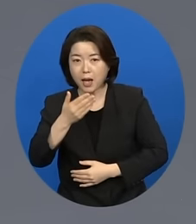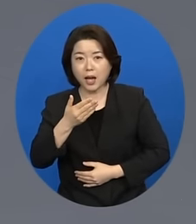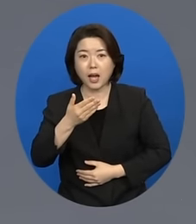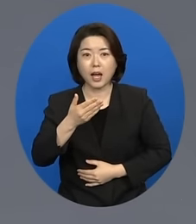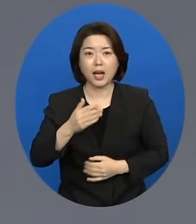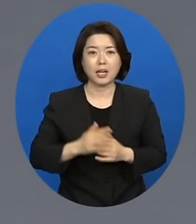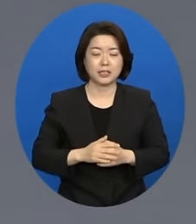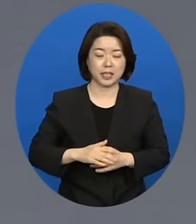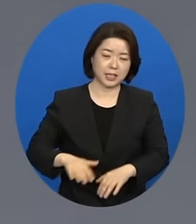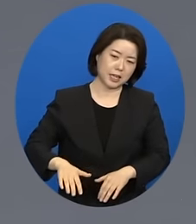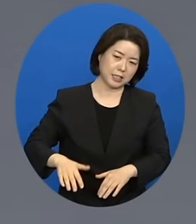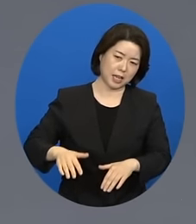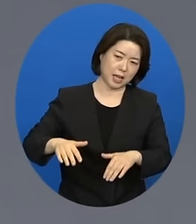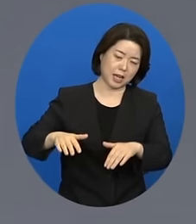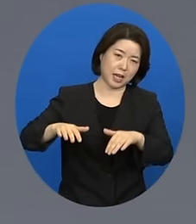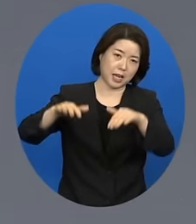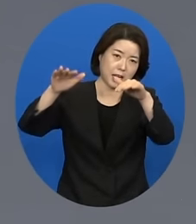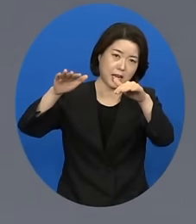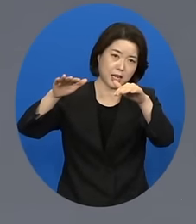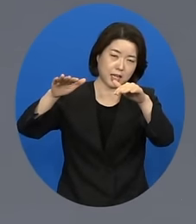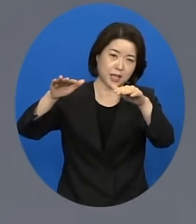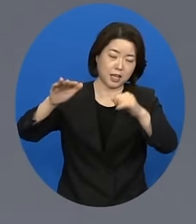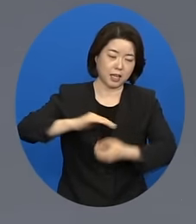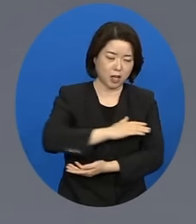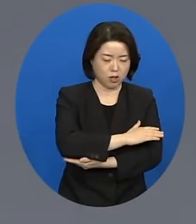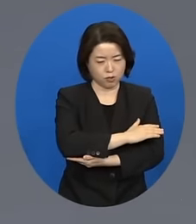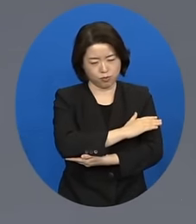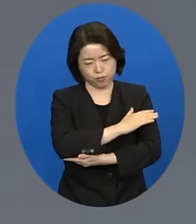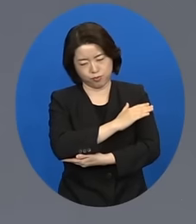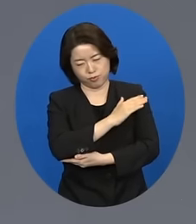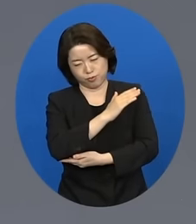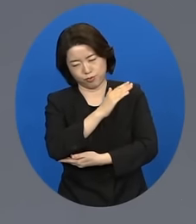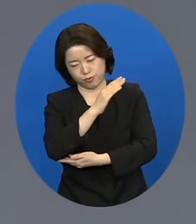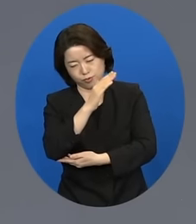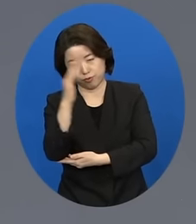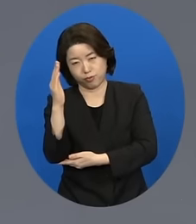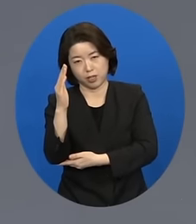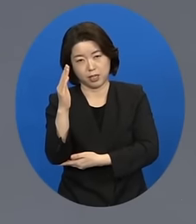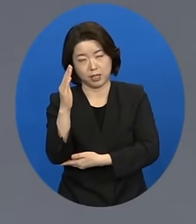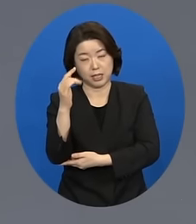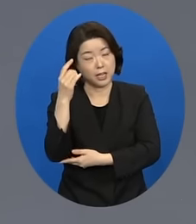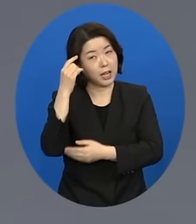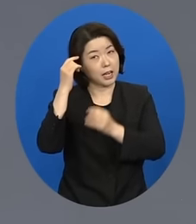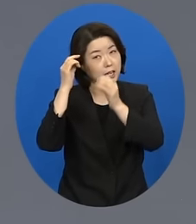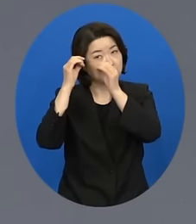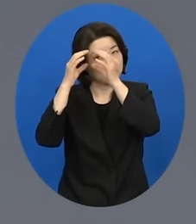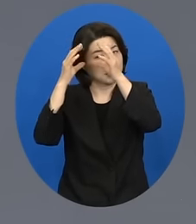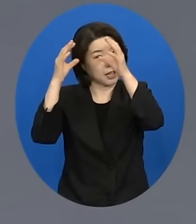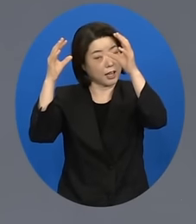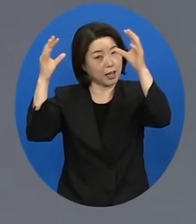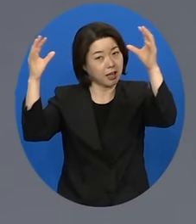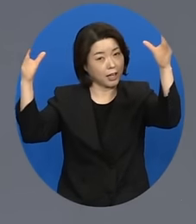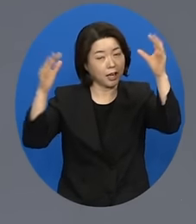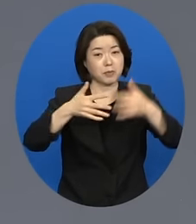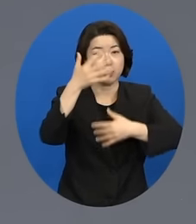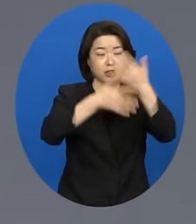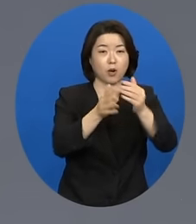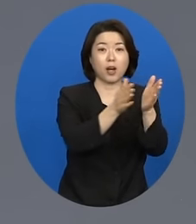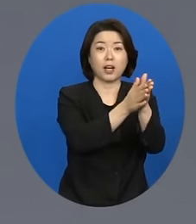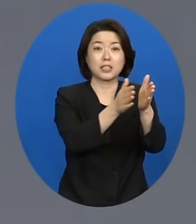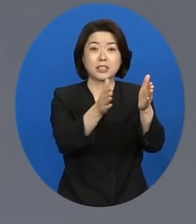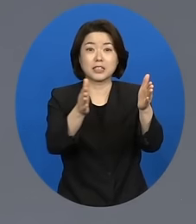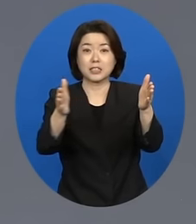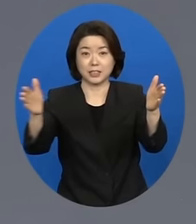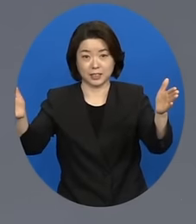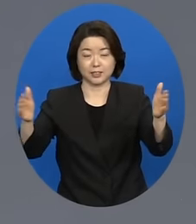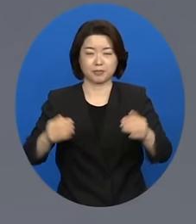자기가 자라왔던 어려운 환경들을 하나하나 끄집어내면서 회상하면서 영화는 이렇게 진행이 되게 되는